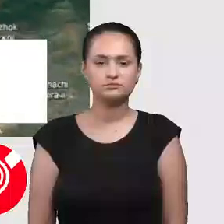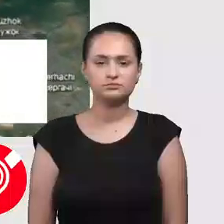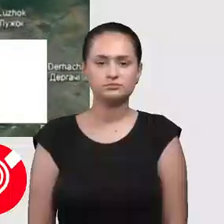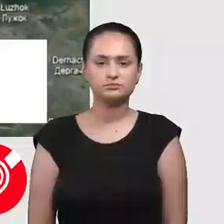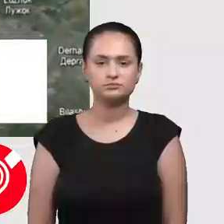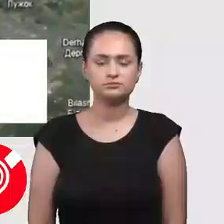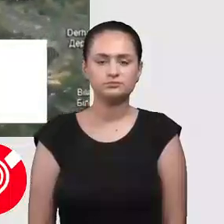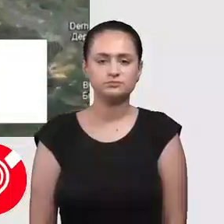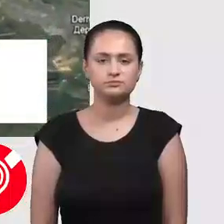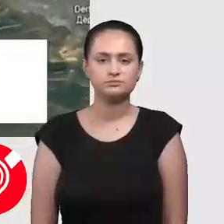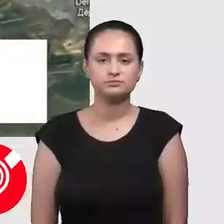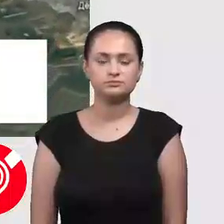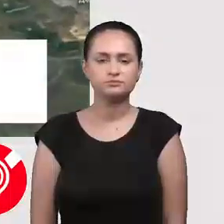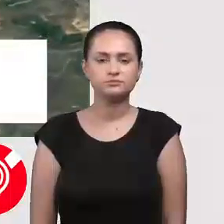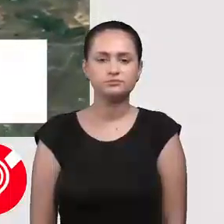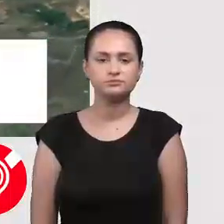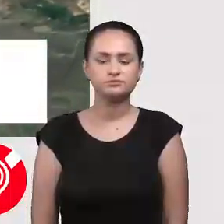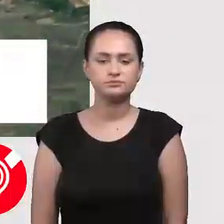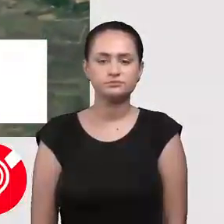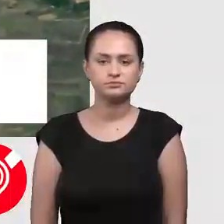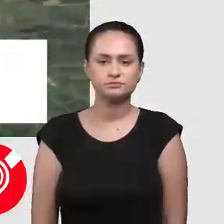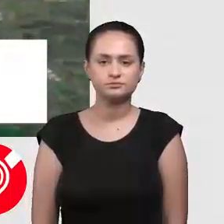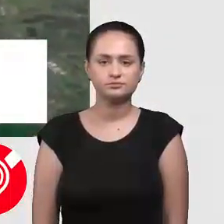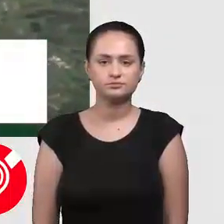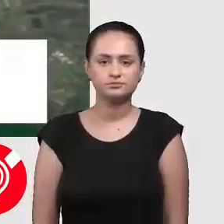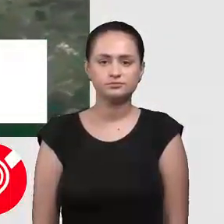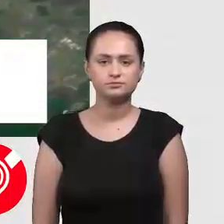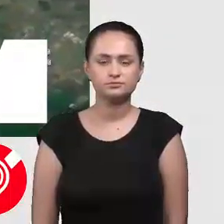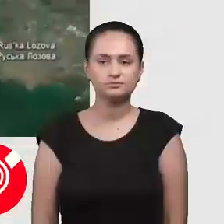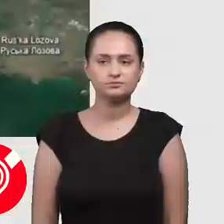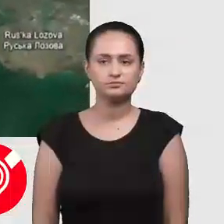Sevastopol. Îți mulțumesc foarte mult pentru informații. Mulțumesc și eu.